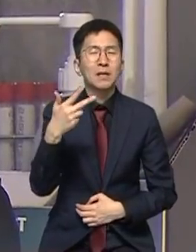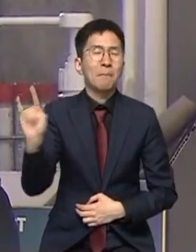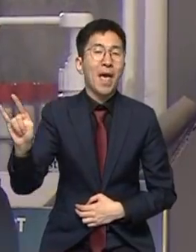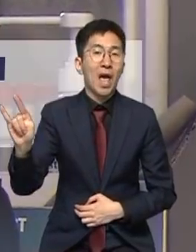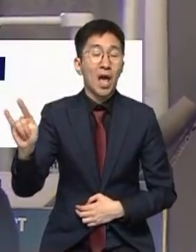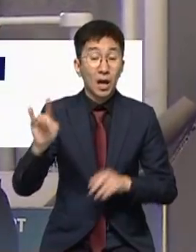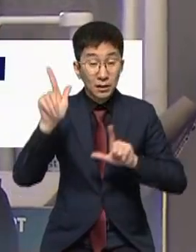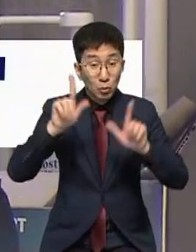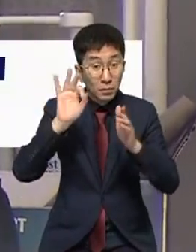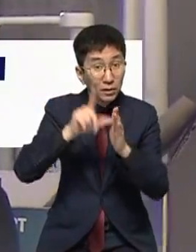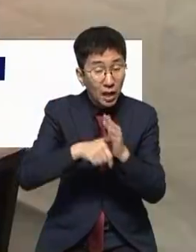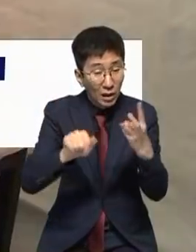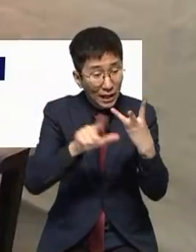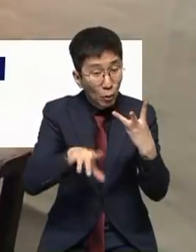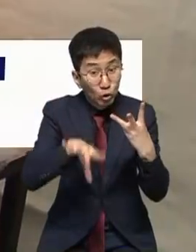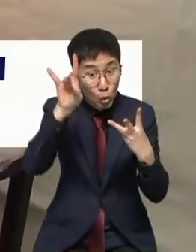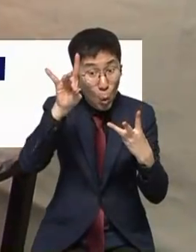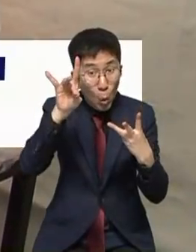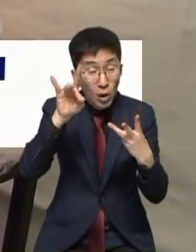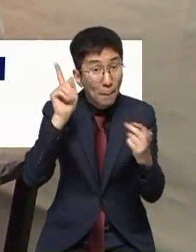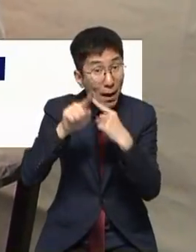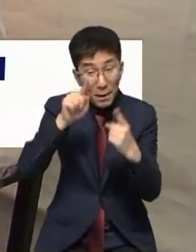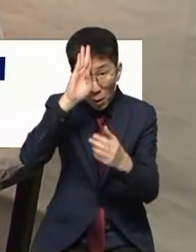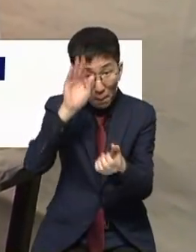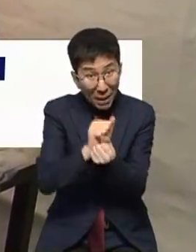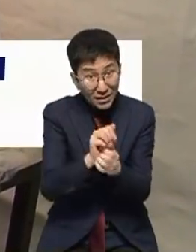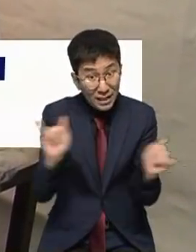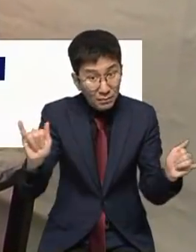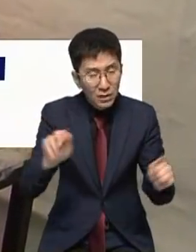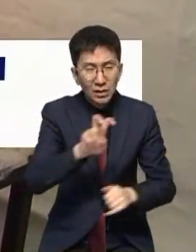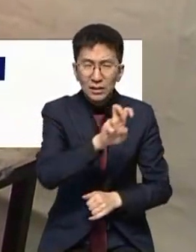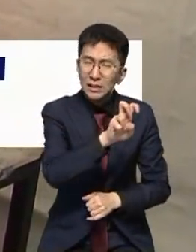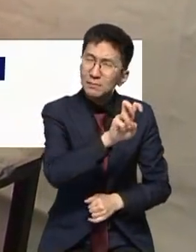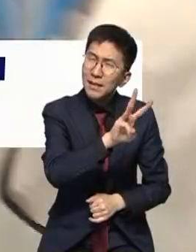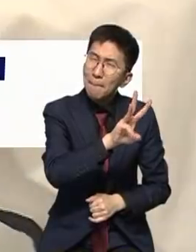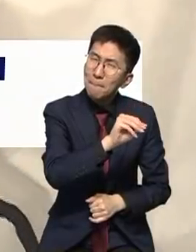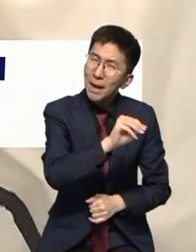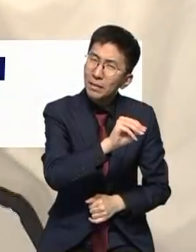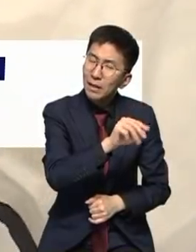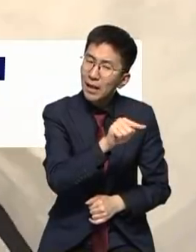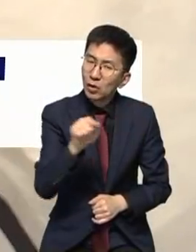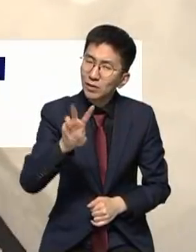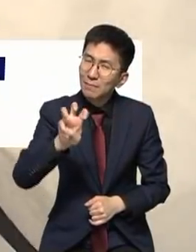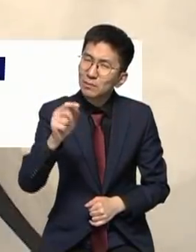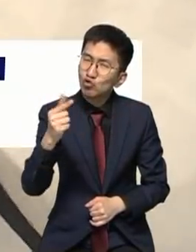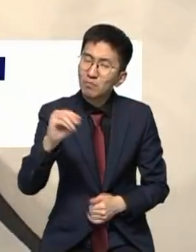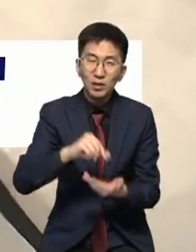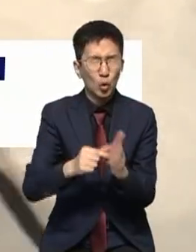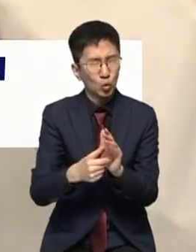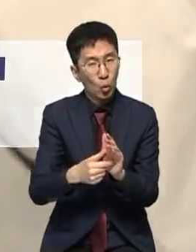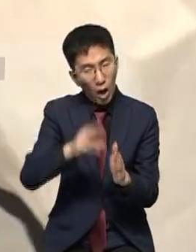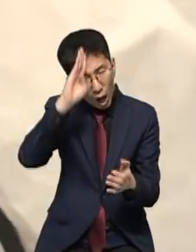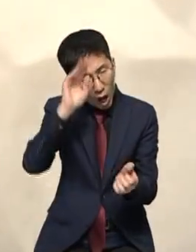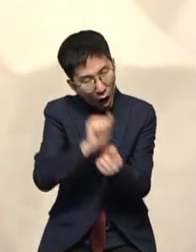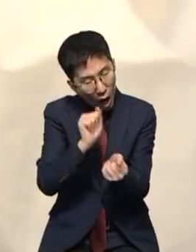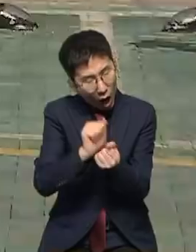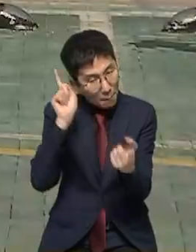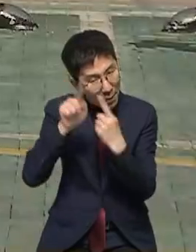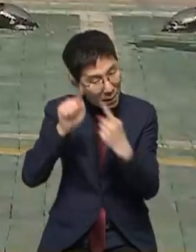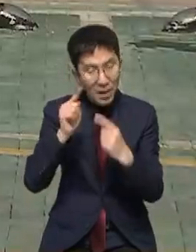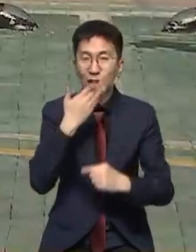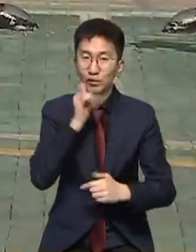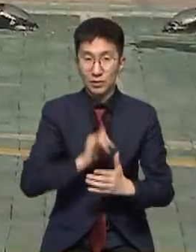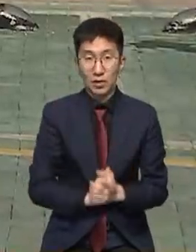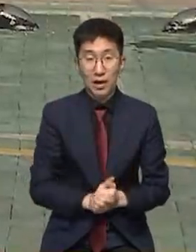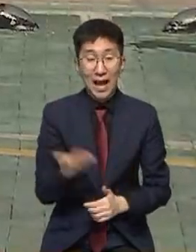속도라면 다음 달 초 하루 확진 자가 23만 명 에서 36만 명 까지 쏟아질 수 있다고 예측했습니다 다만